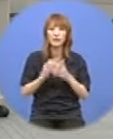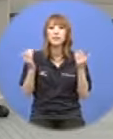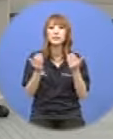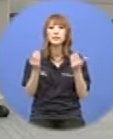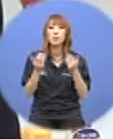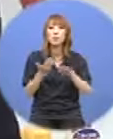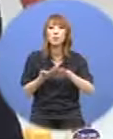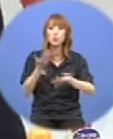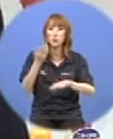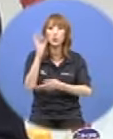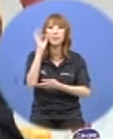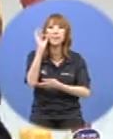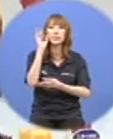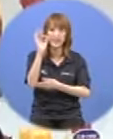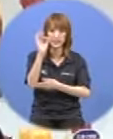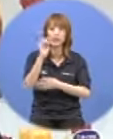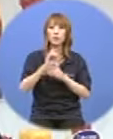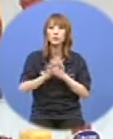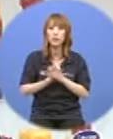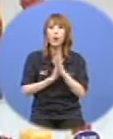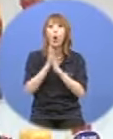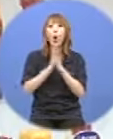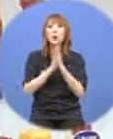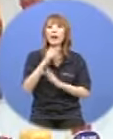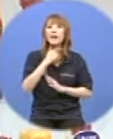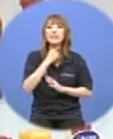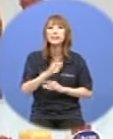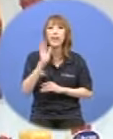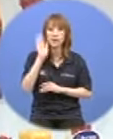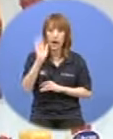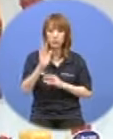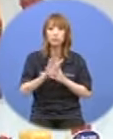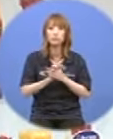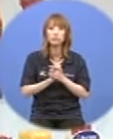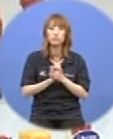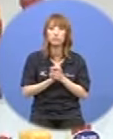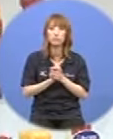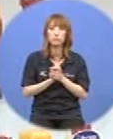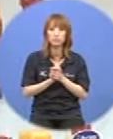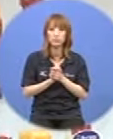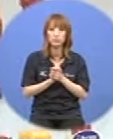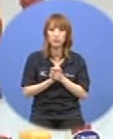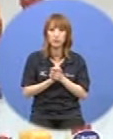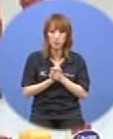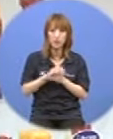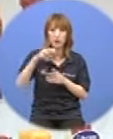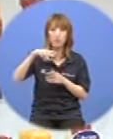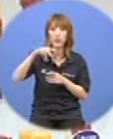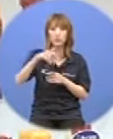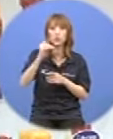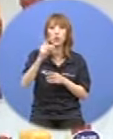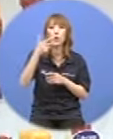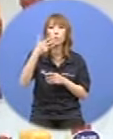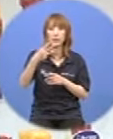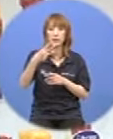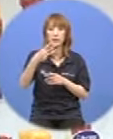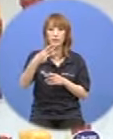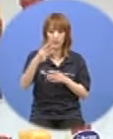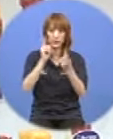セージとしたら、 はい、 やっぱりお願いしておきたいのは、そのマスコミに対しても行政に対してもそうなんですけ